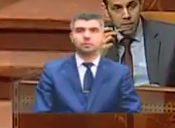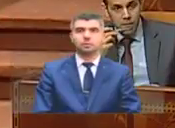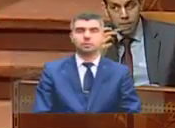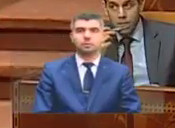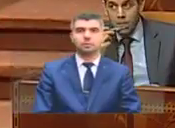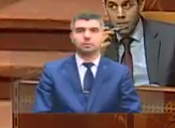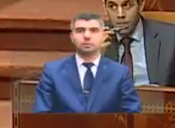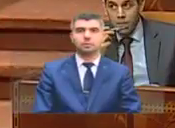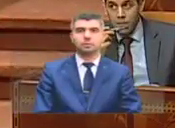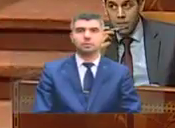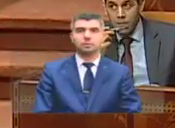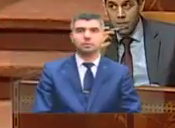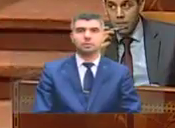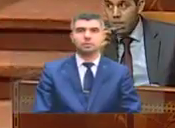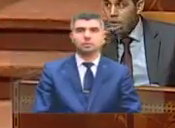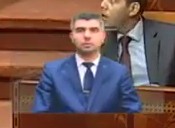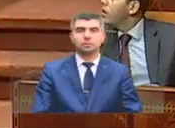أعطيه الصوت ل ما بقاش